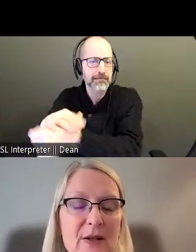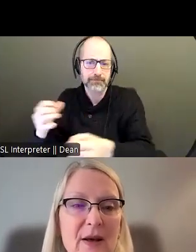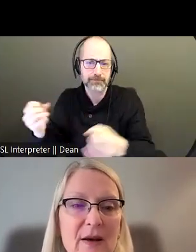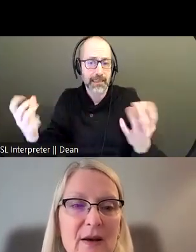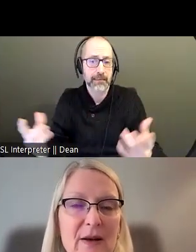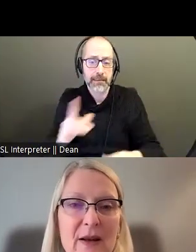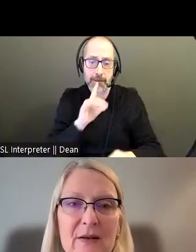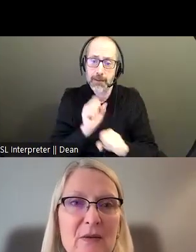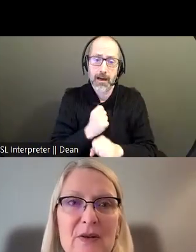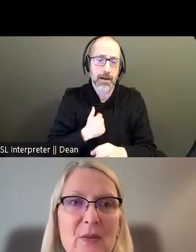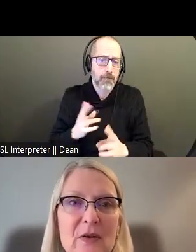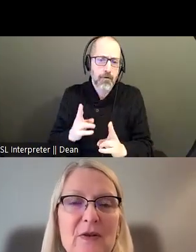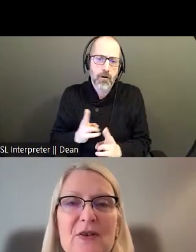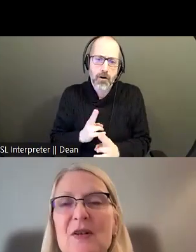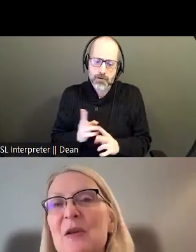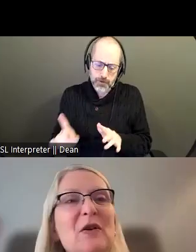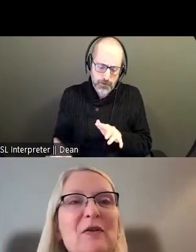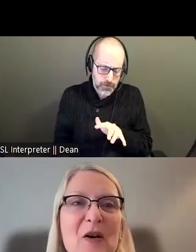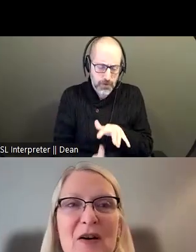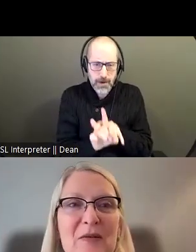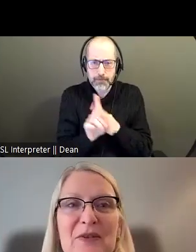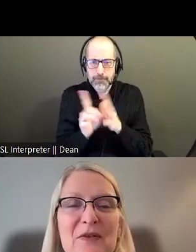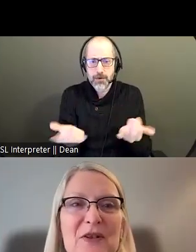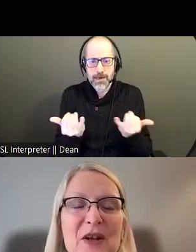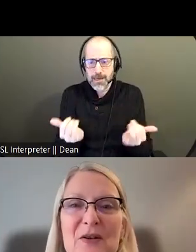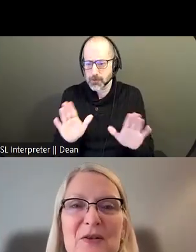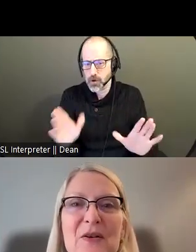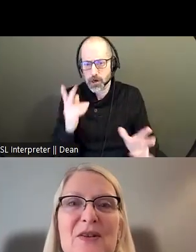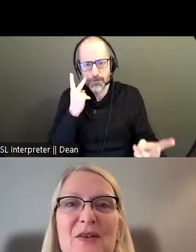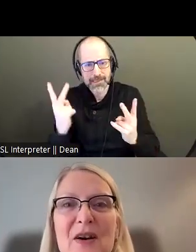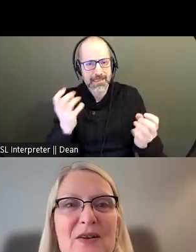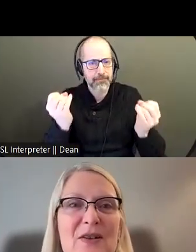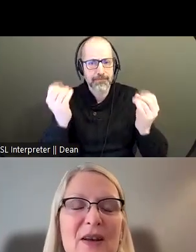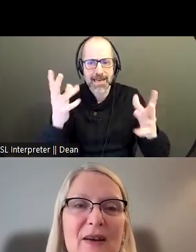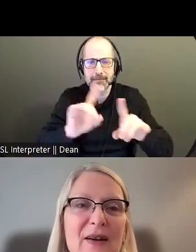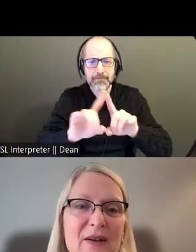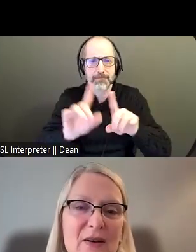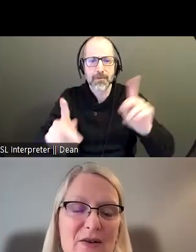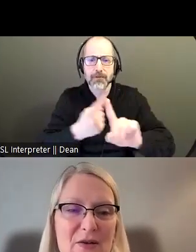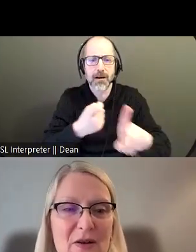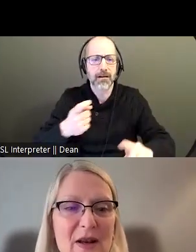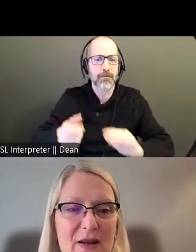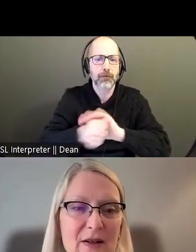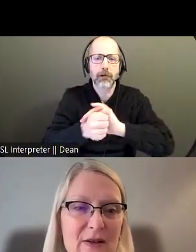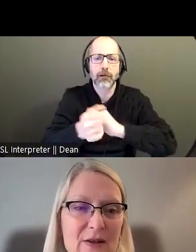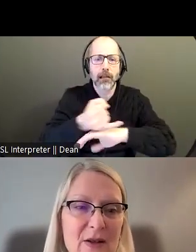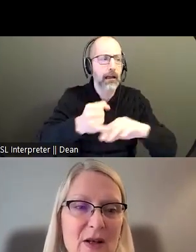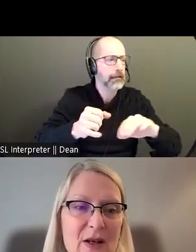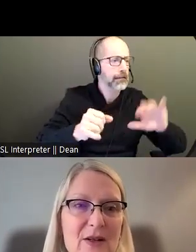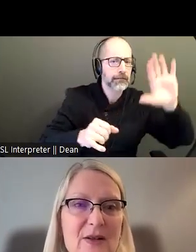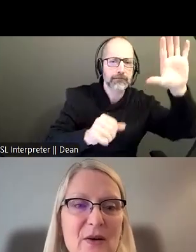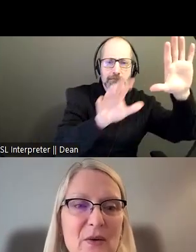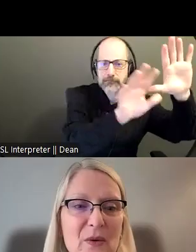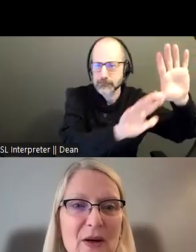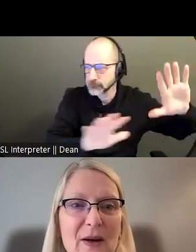divers contextes. Donc, je suis honorée d'être ici. C'est merveilleux de voir des gens de tous les territoires